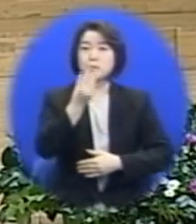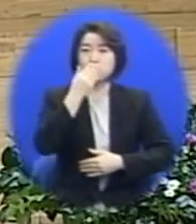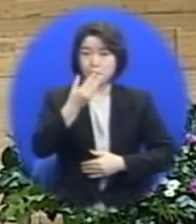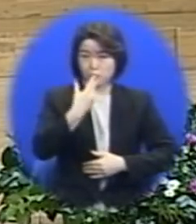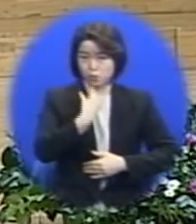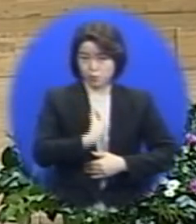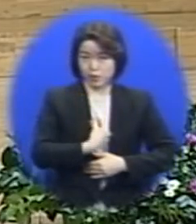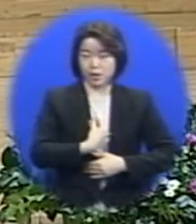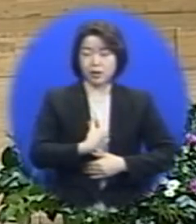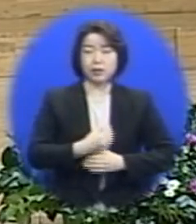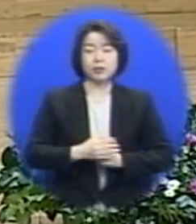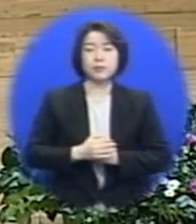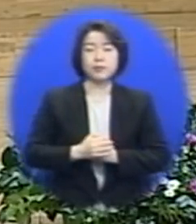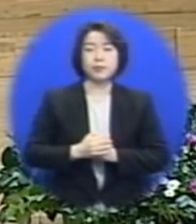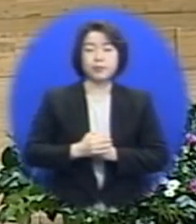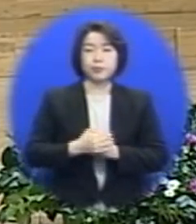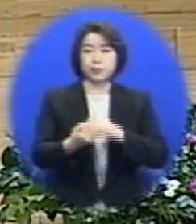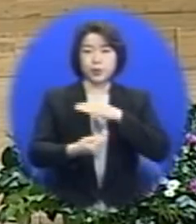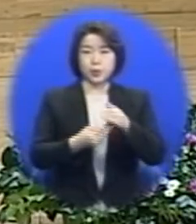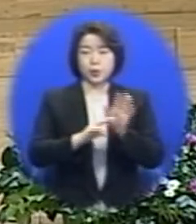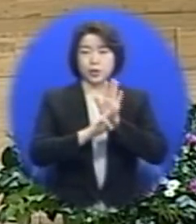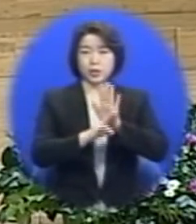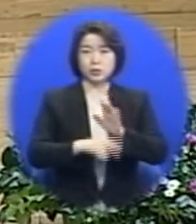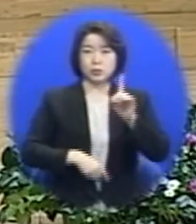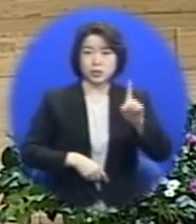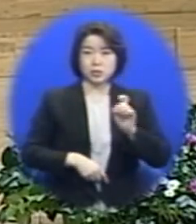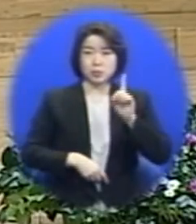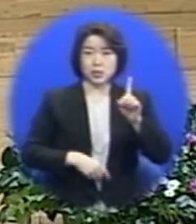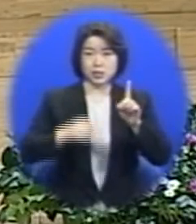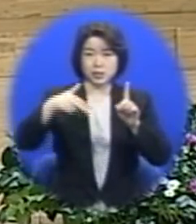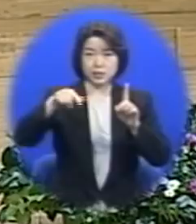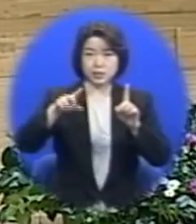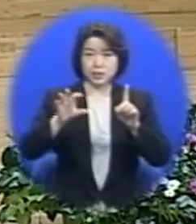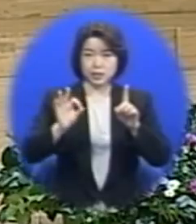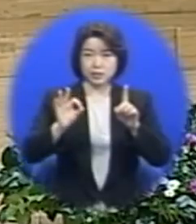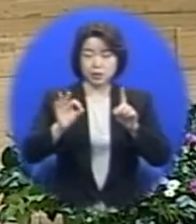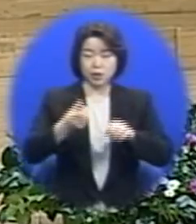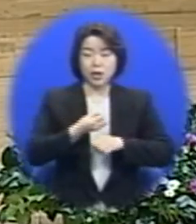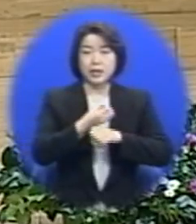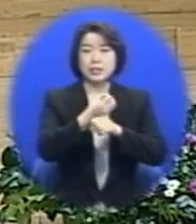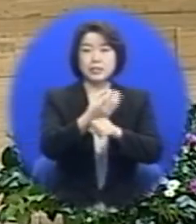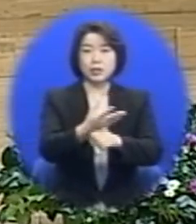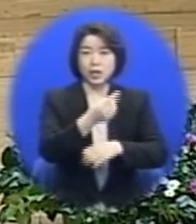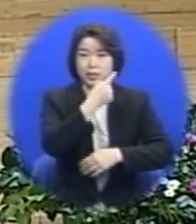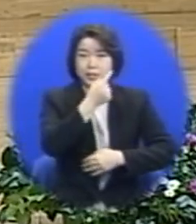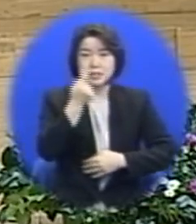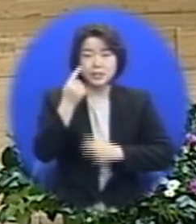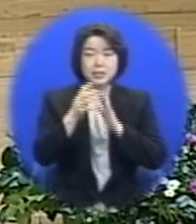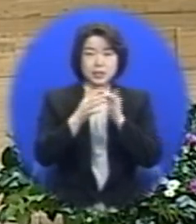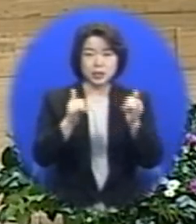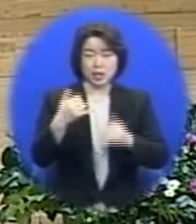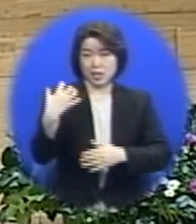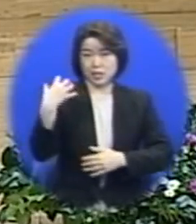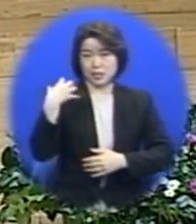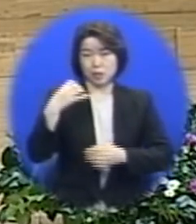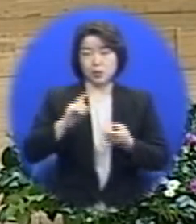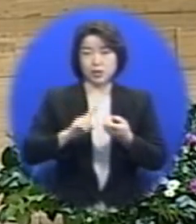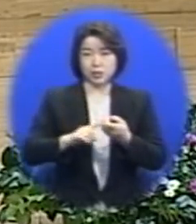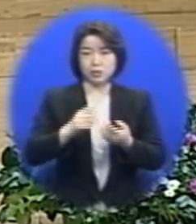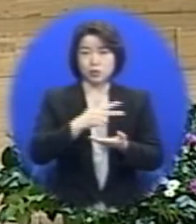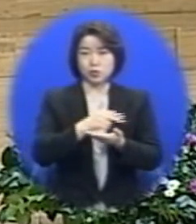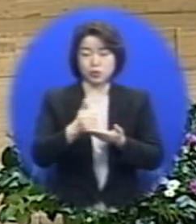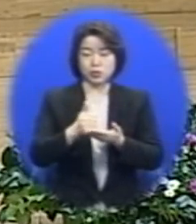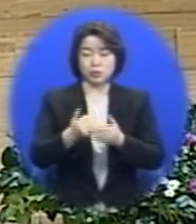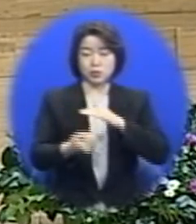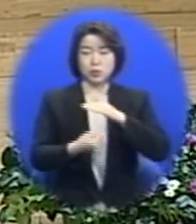하셨습니다. 요한계시록 11장에서는 바로 그 전하는 증인의 사명에 대하여 주님이 계속